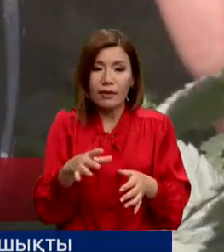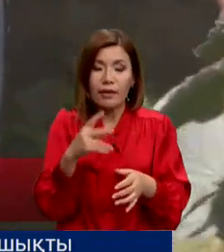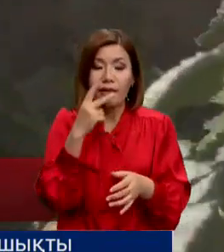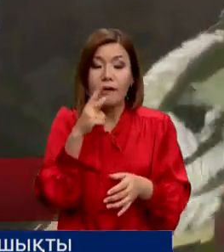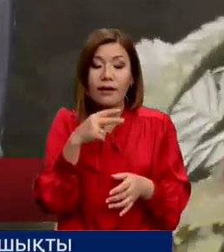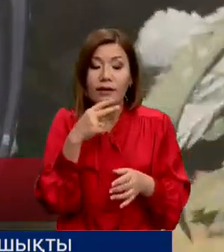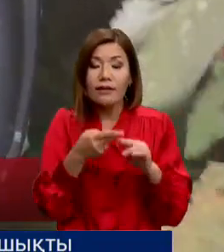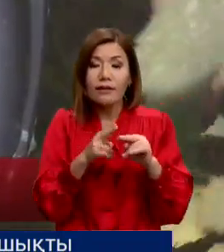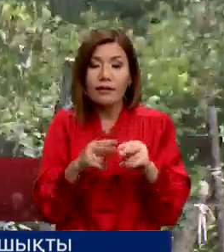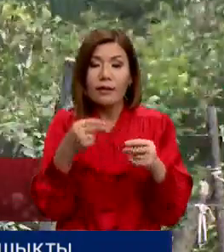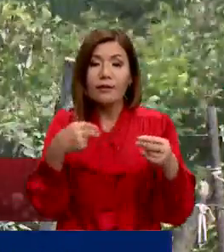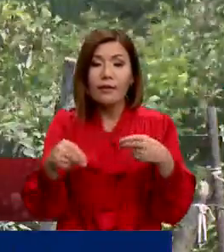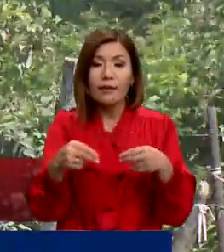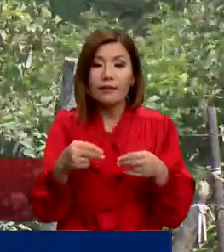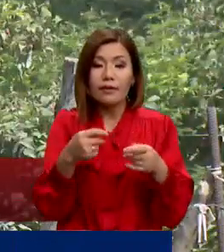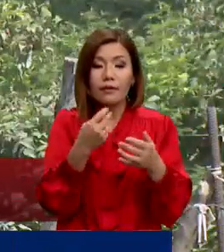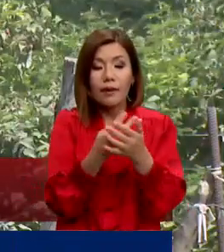глазах у конечного